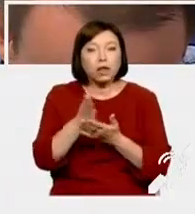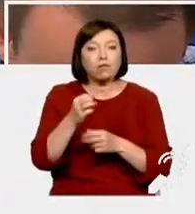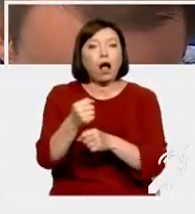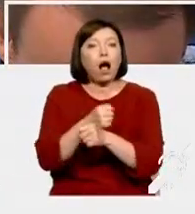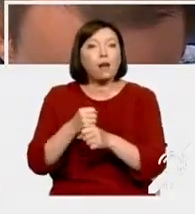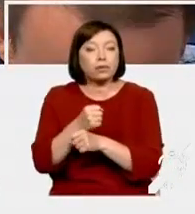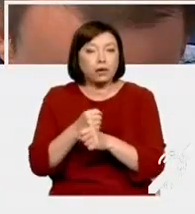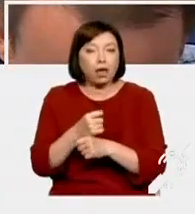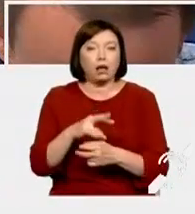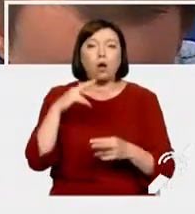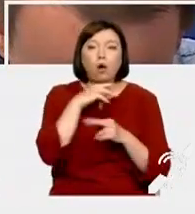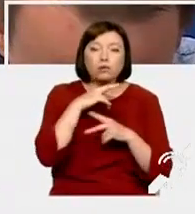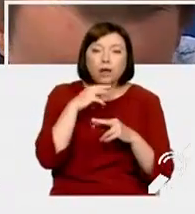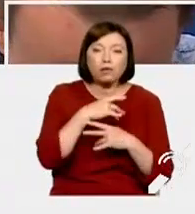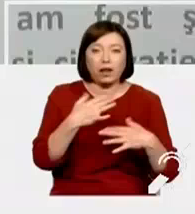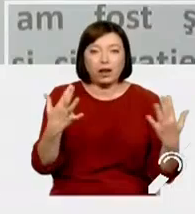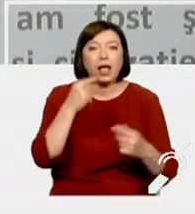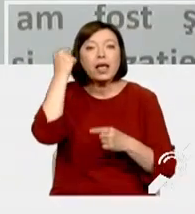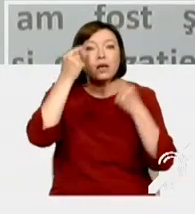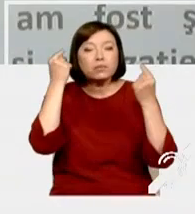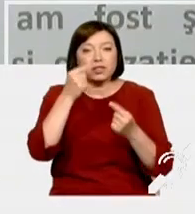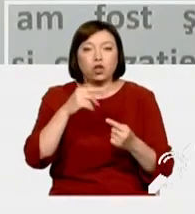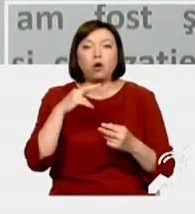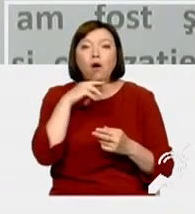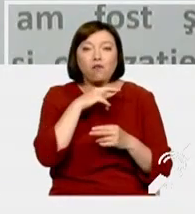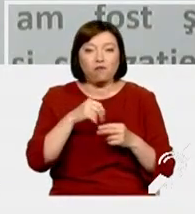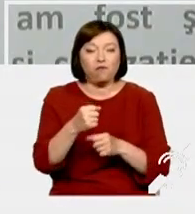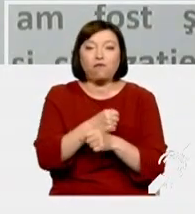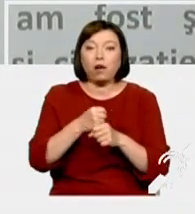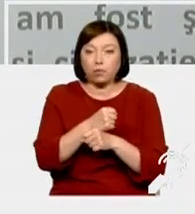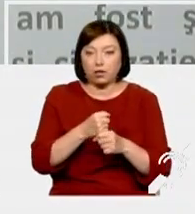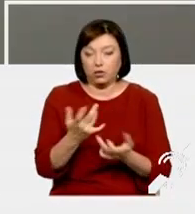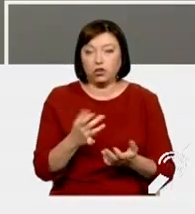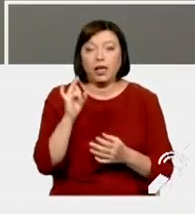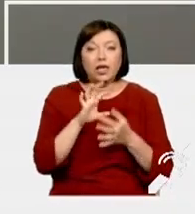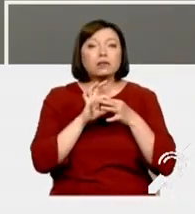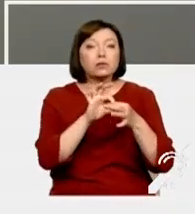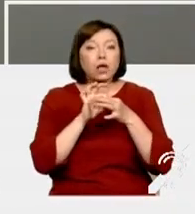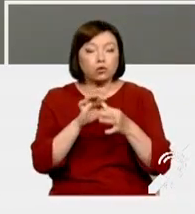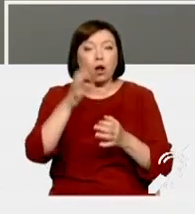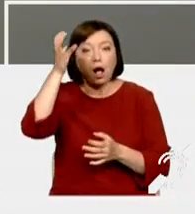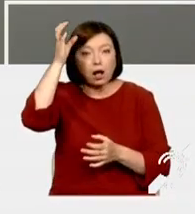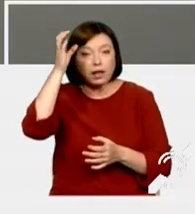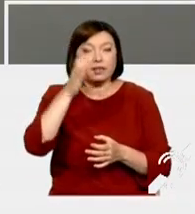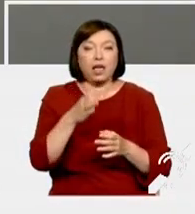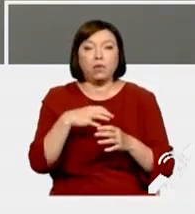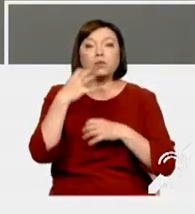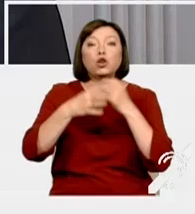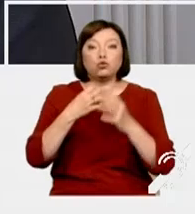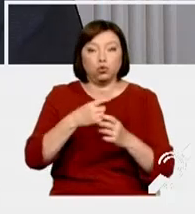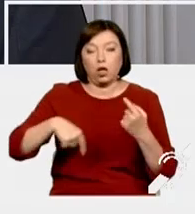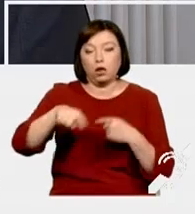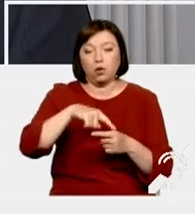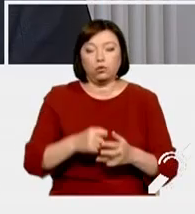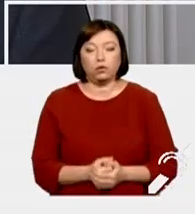farmacologiei toxicologiei și psihofarmacologie clinice dar și a colaborărilor academice internaționale